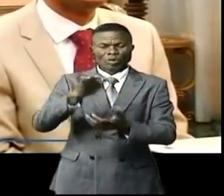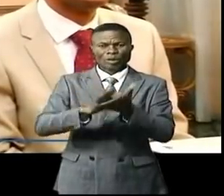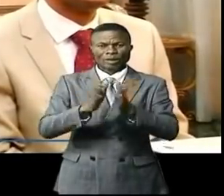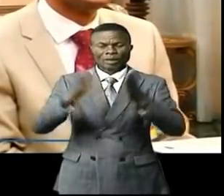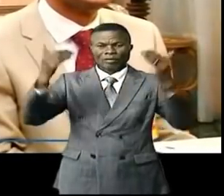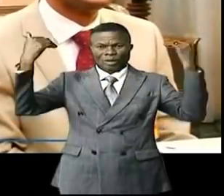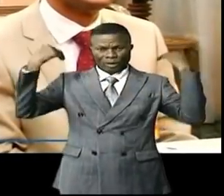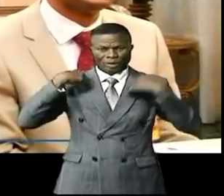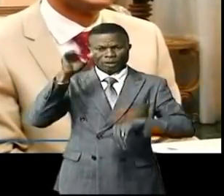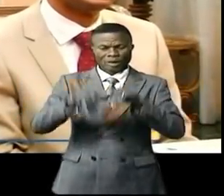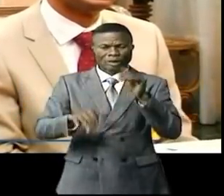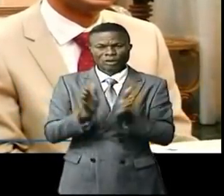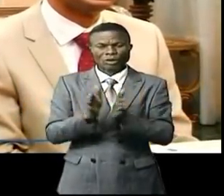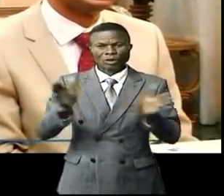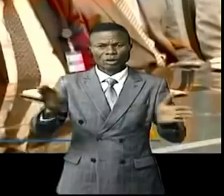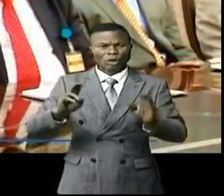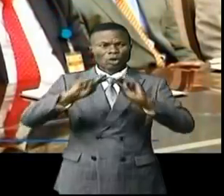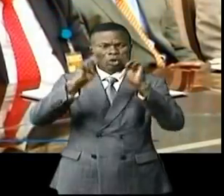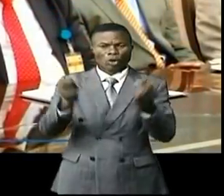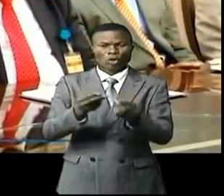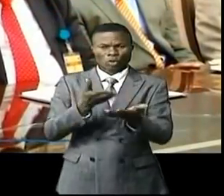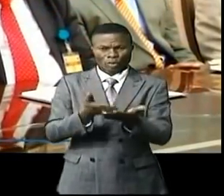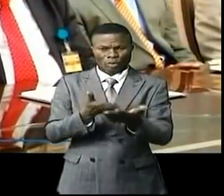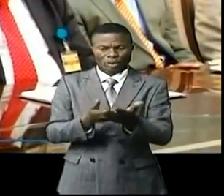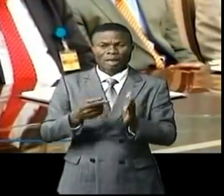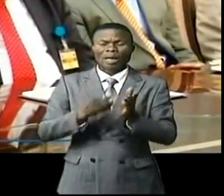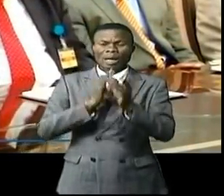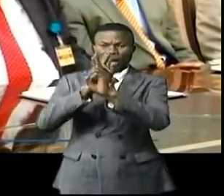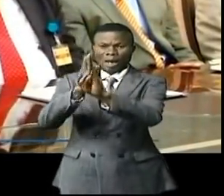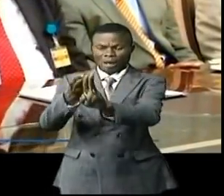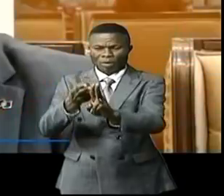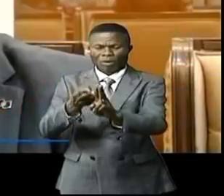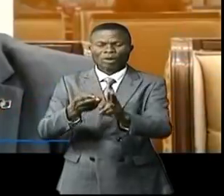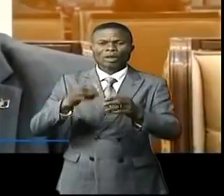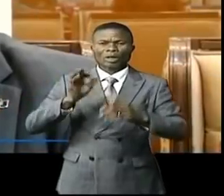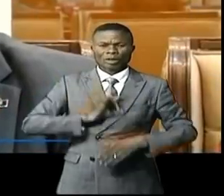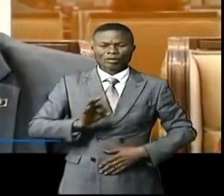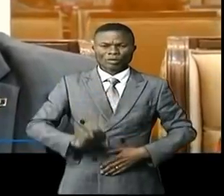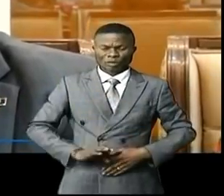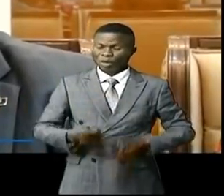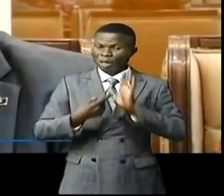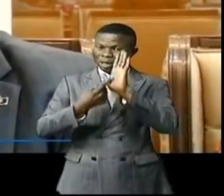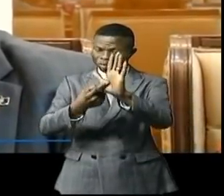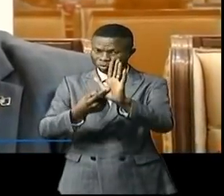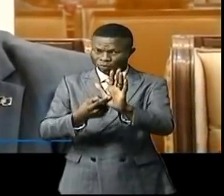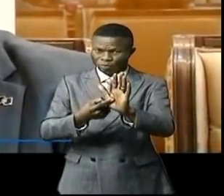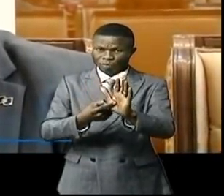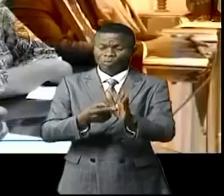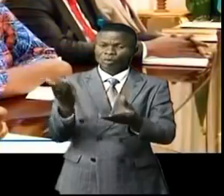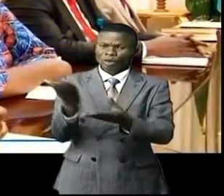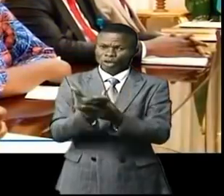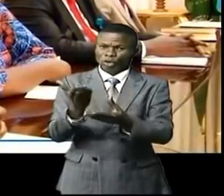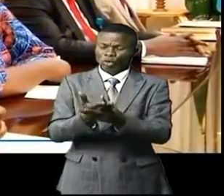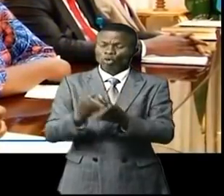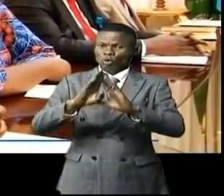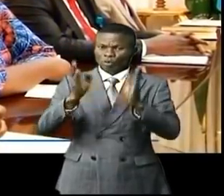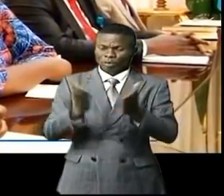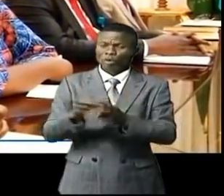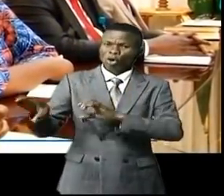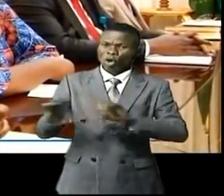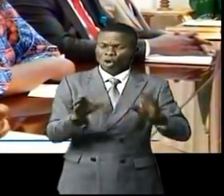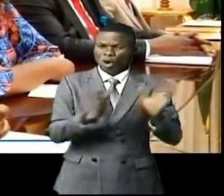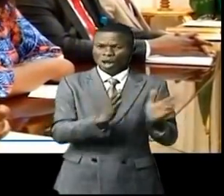Magossi, secrétaire exécutif de la SADC, a présenté au chef de l'État et président entrant la feuille de route des actions